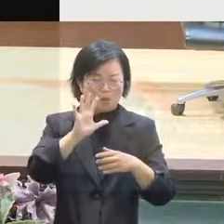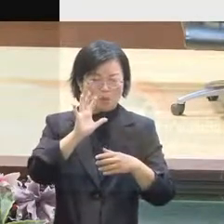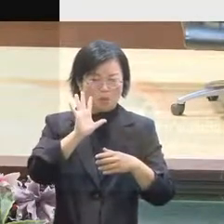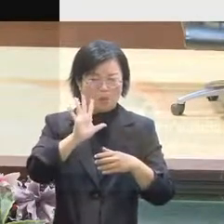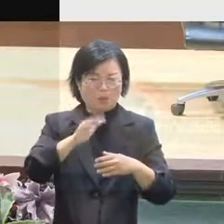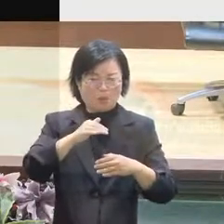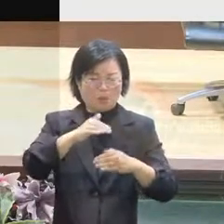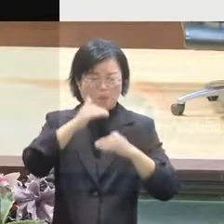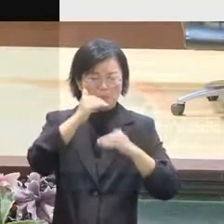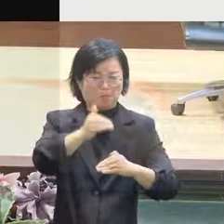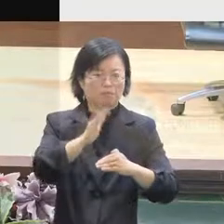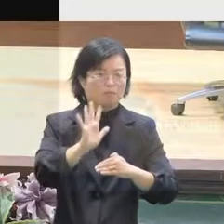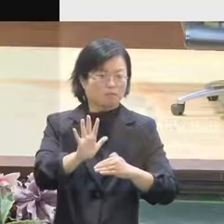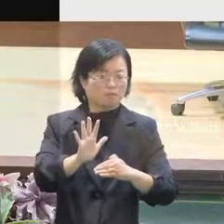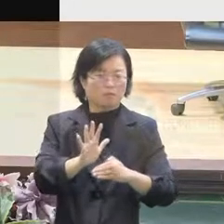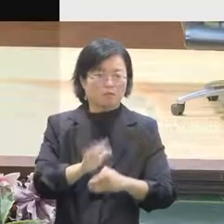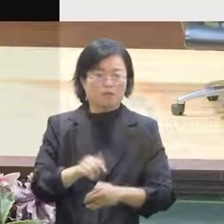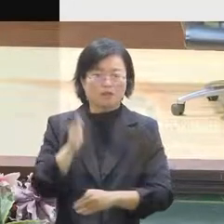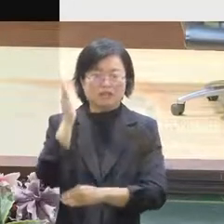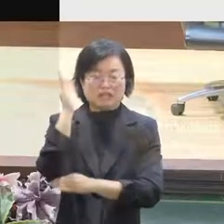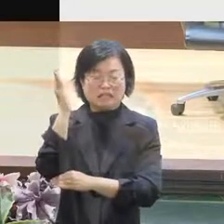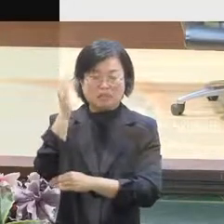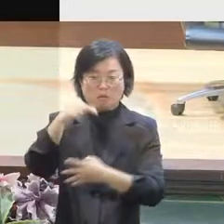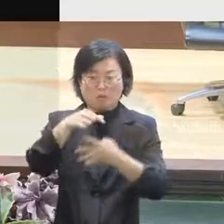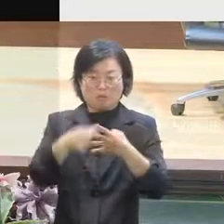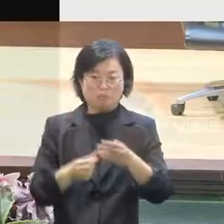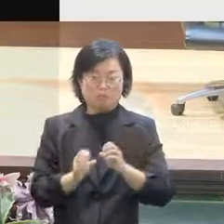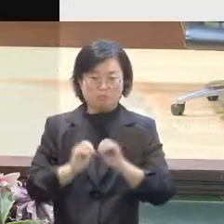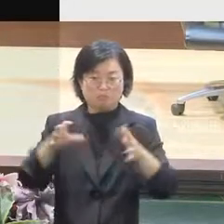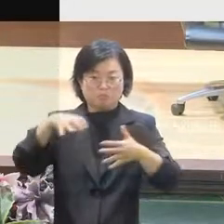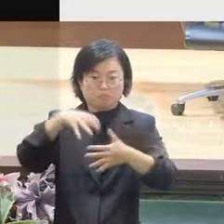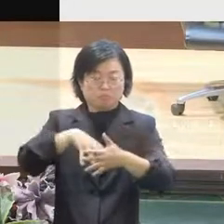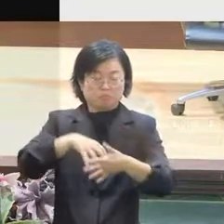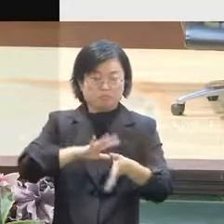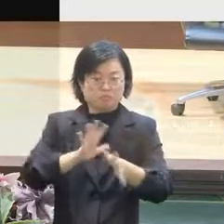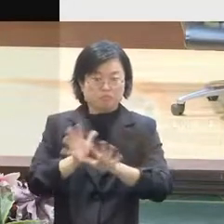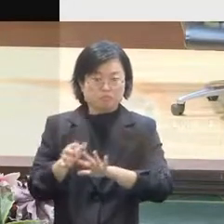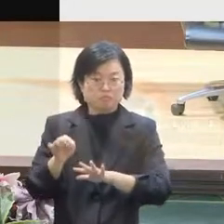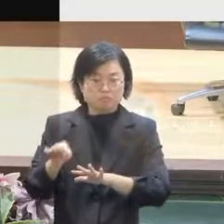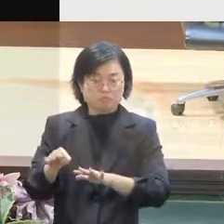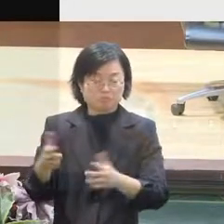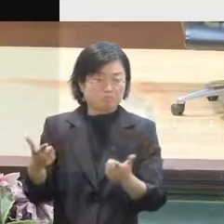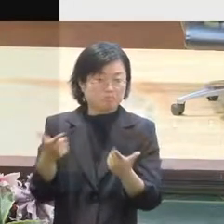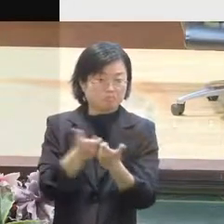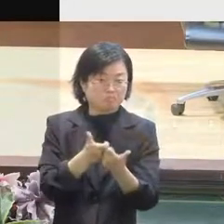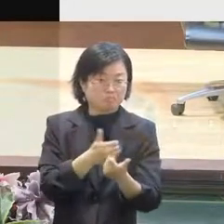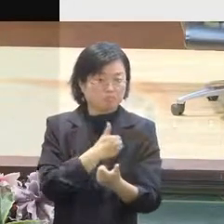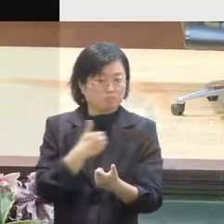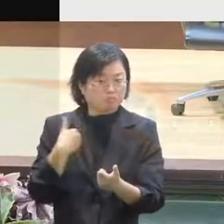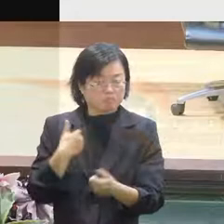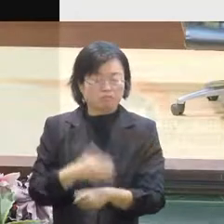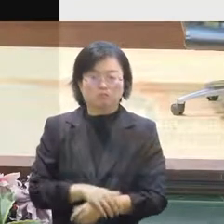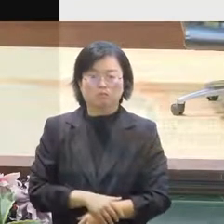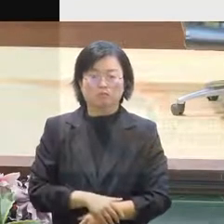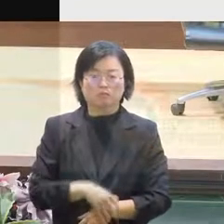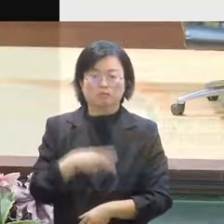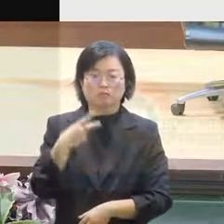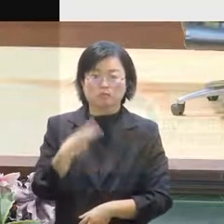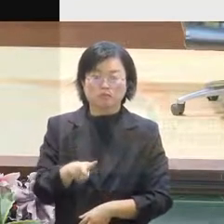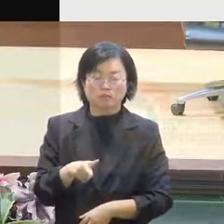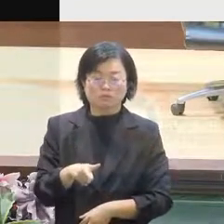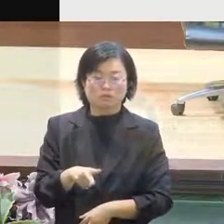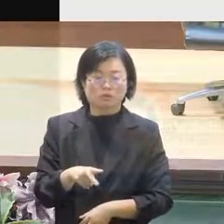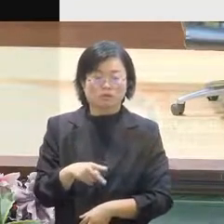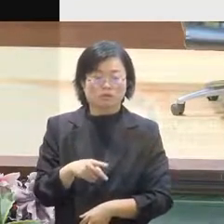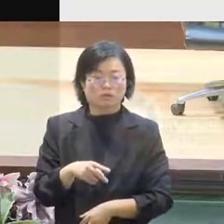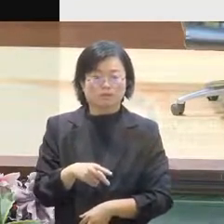政府发放出来的这个条款的内容呢是否开放授权。那另外一个呢就是它允许开放授权是你是